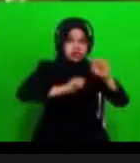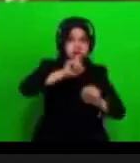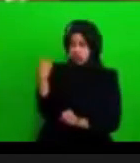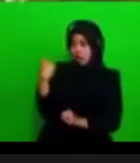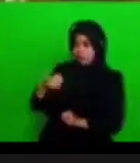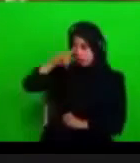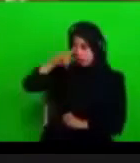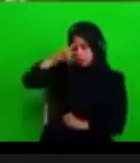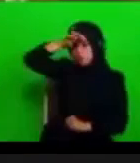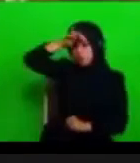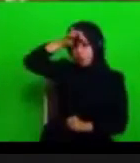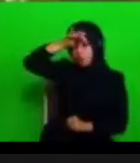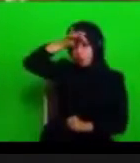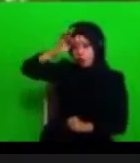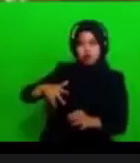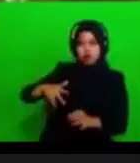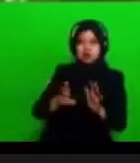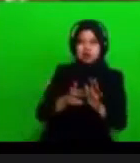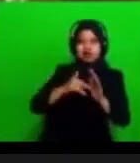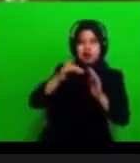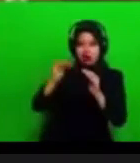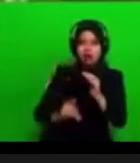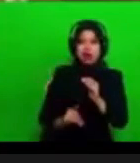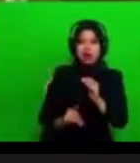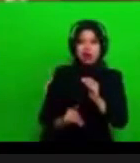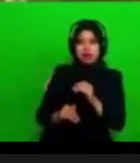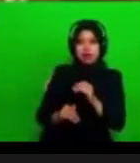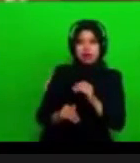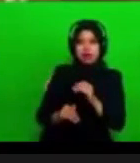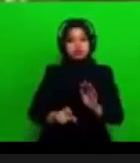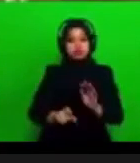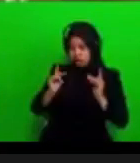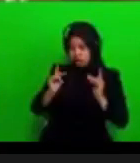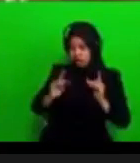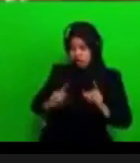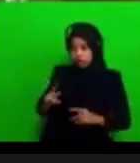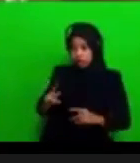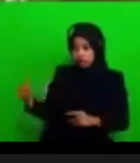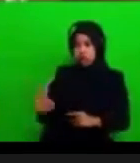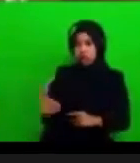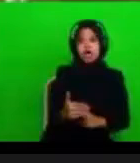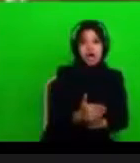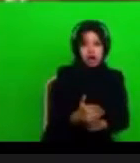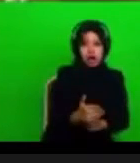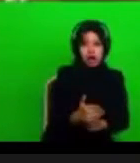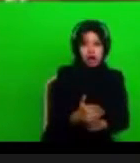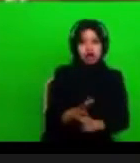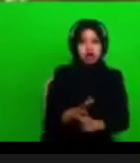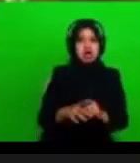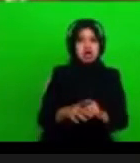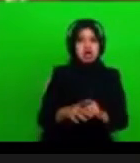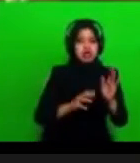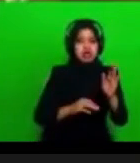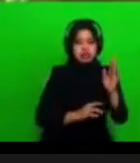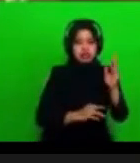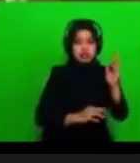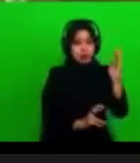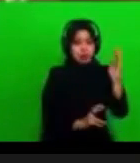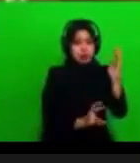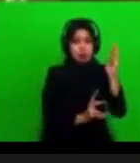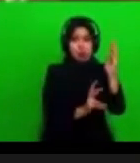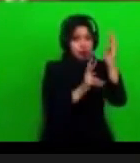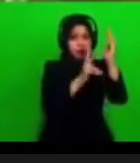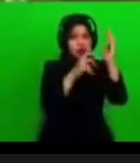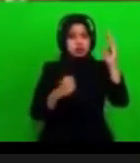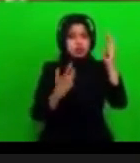itu berarti bodoh atau mungkin nilainya rendah. Nah kalau anak kita punya karakter ikan, sampai kiamat suruh naik pohon ya